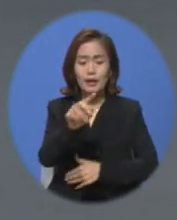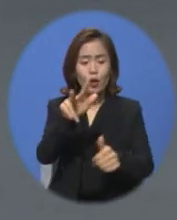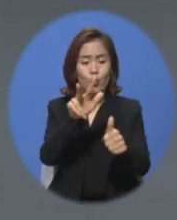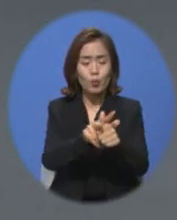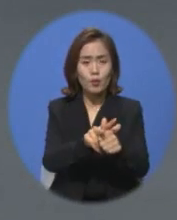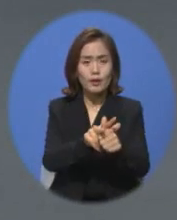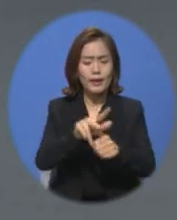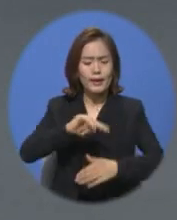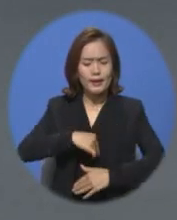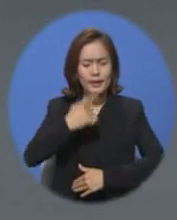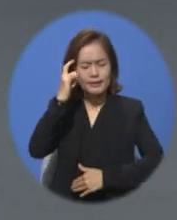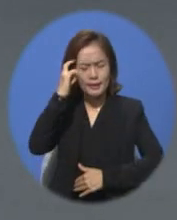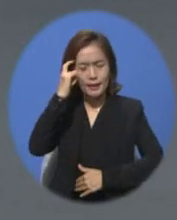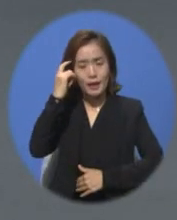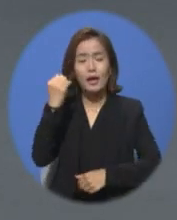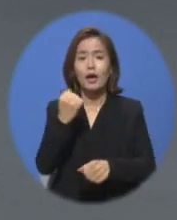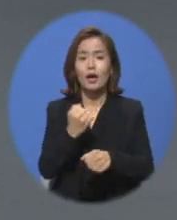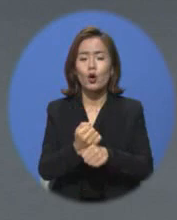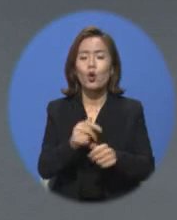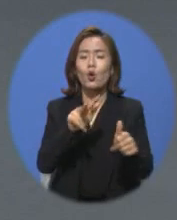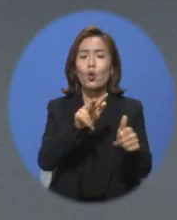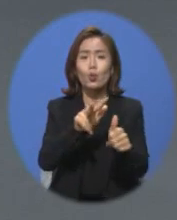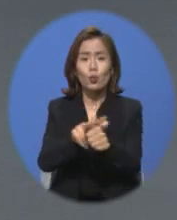질문에대한모두발언으로시작되며,이후